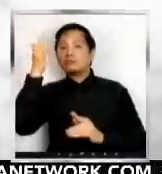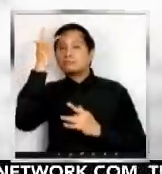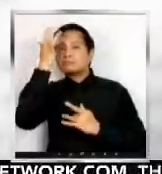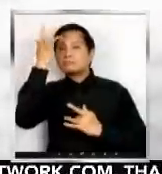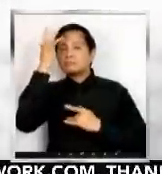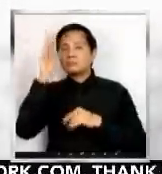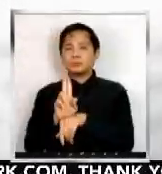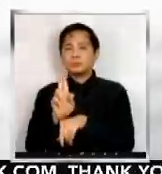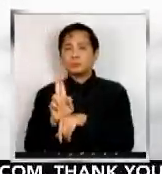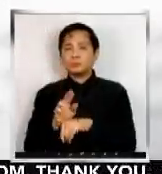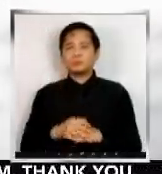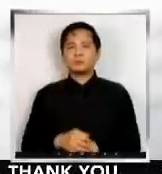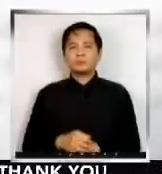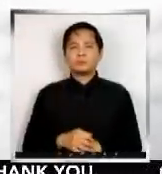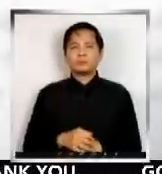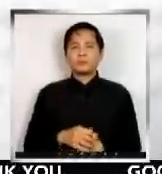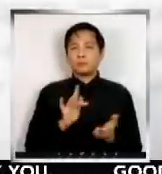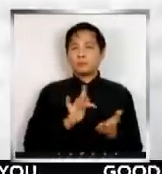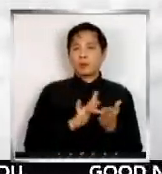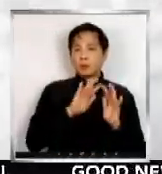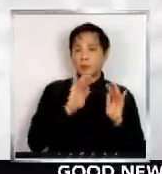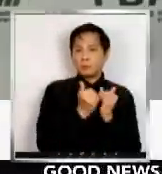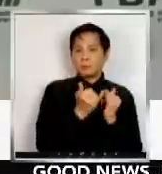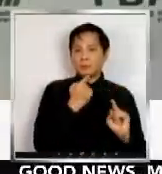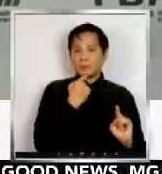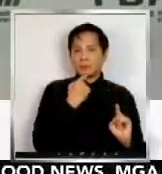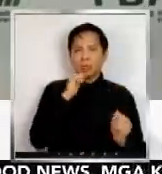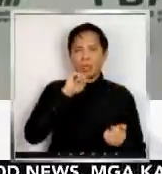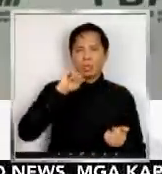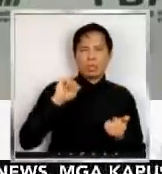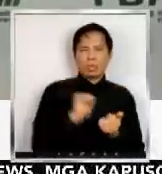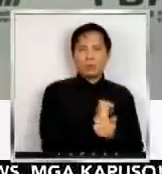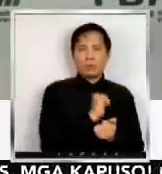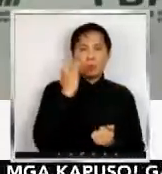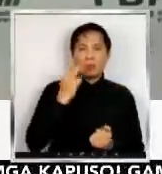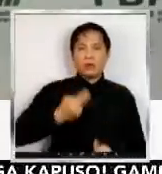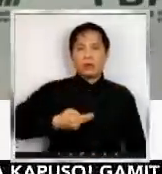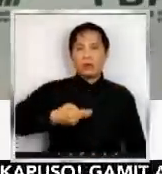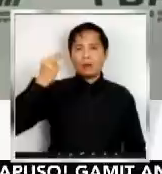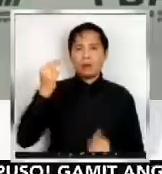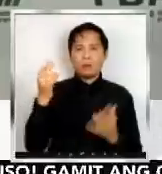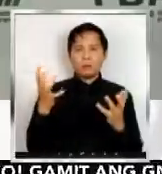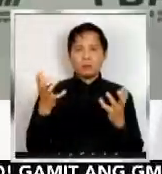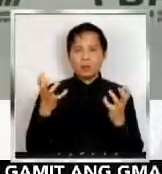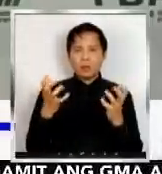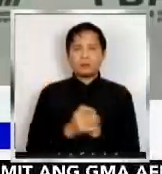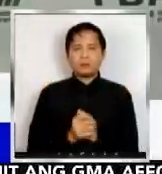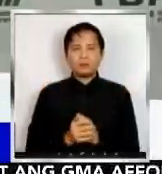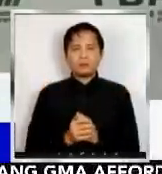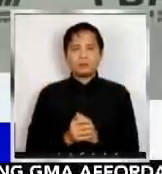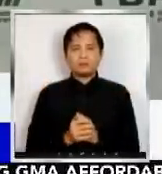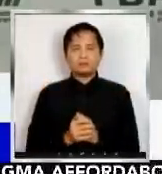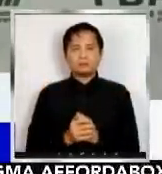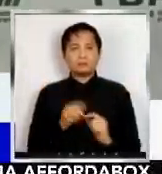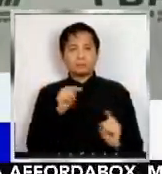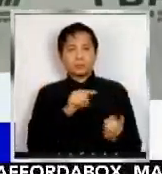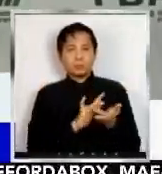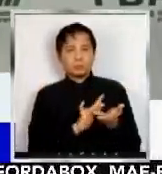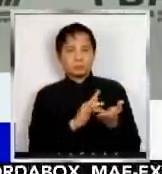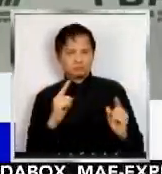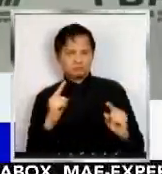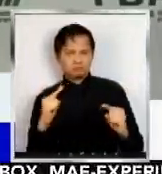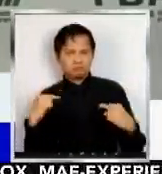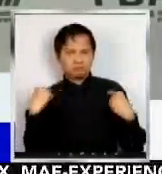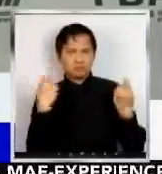na out of stock ngayon dahil sa mataas na demand. Lumang gamot ito for mga pasyente na mayroong mga rayuma, yung mga